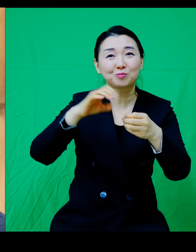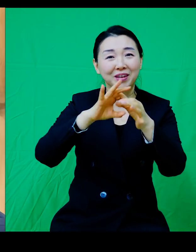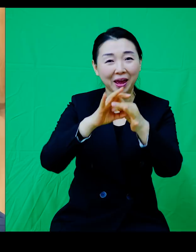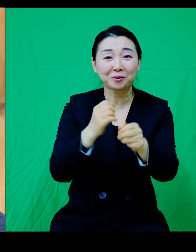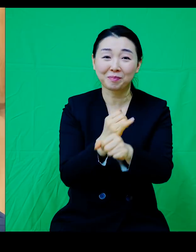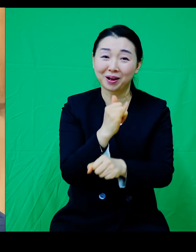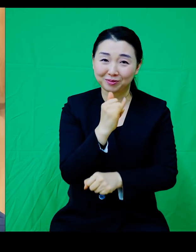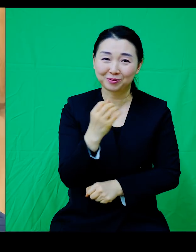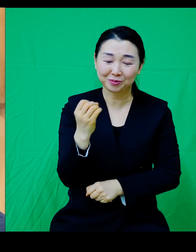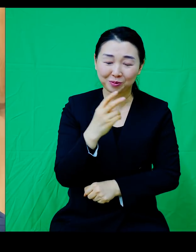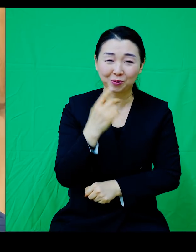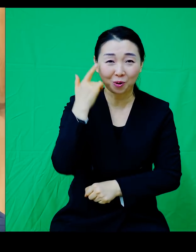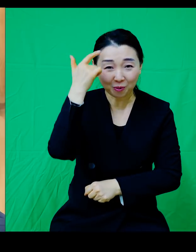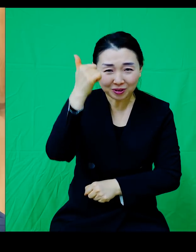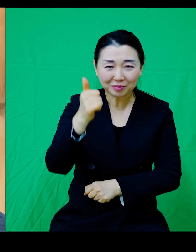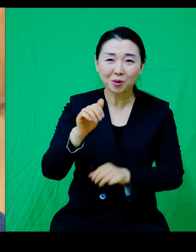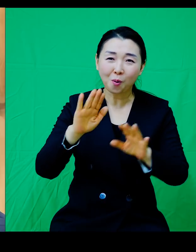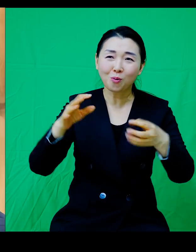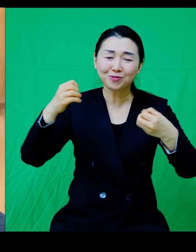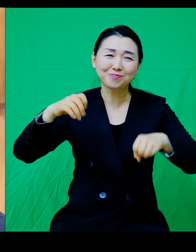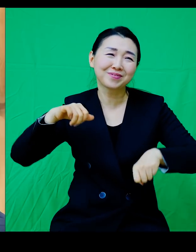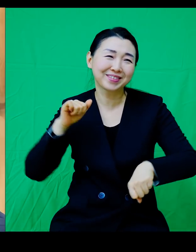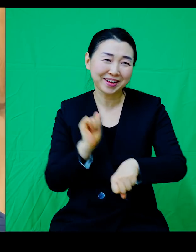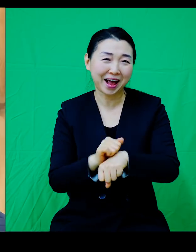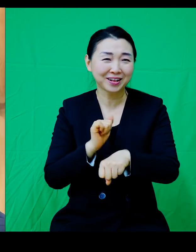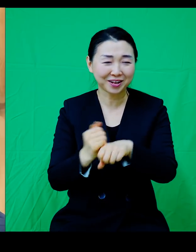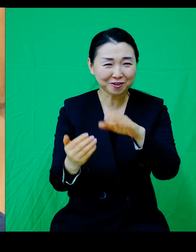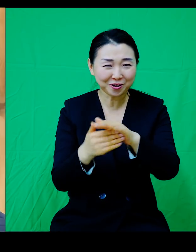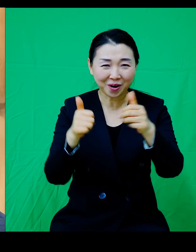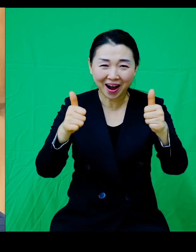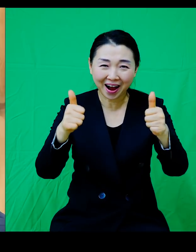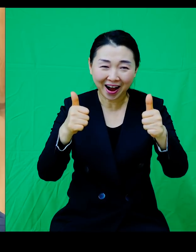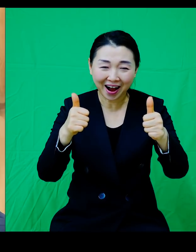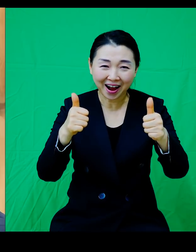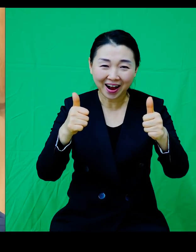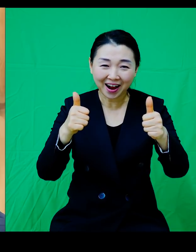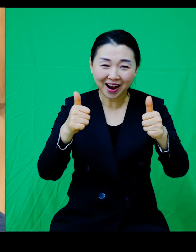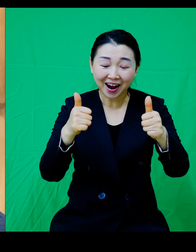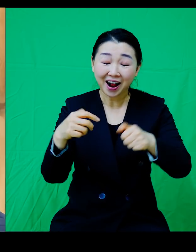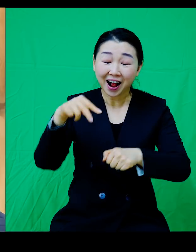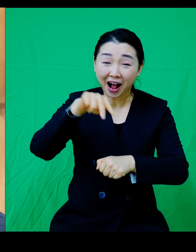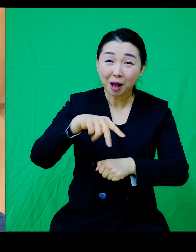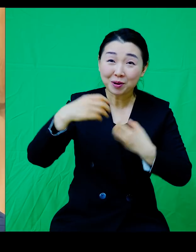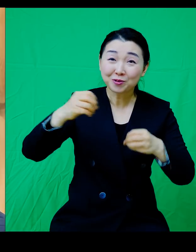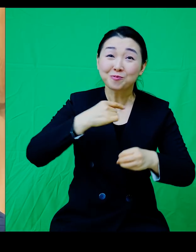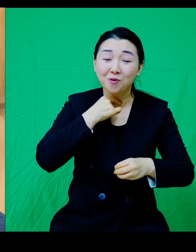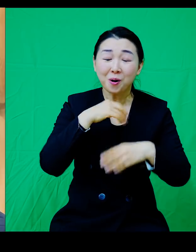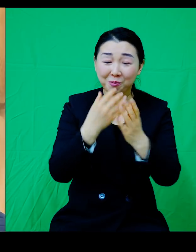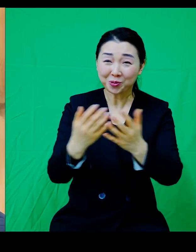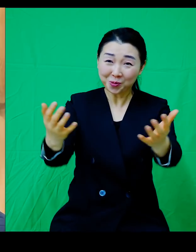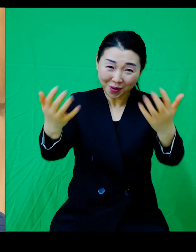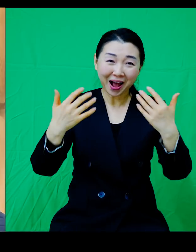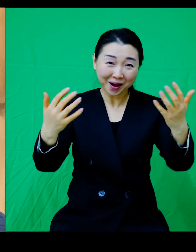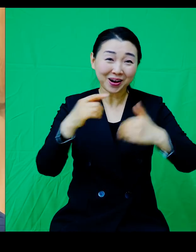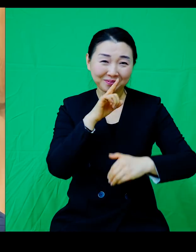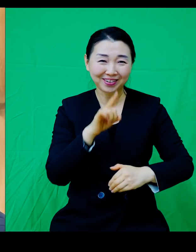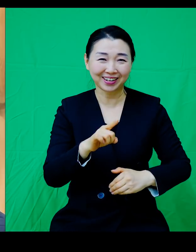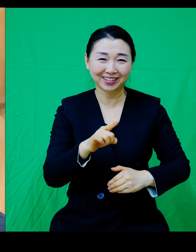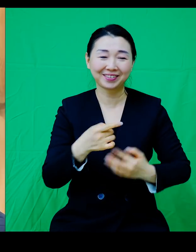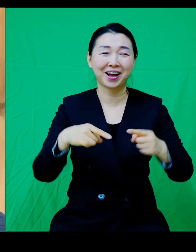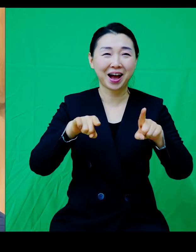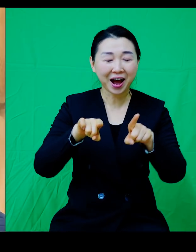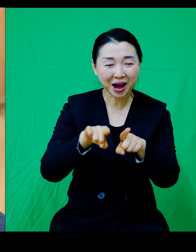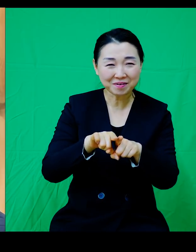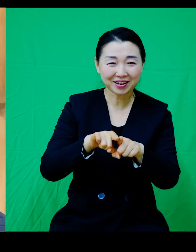하시고 이제 교육자 목사님이 온유 너무 춤 잘 췄다고 앞에 나와서 춤추고 싶은 친구들 다 나오세요 뭐